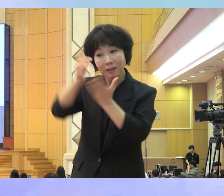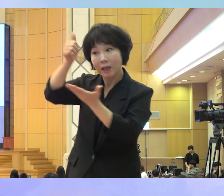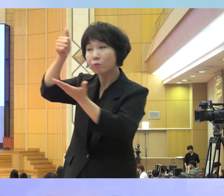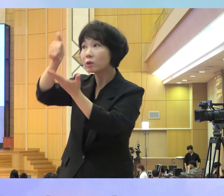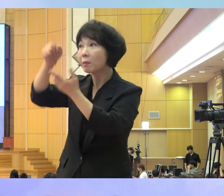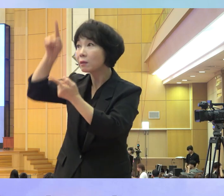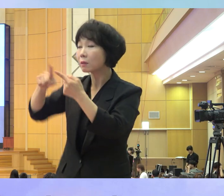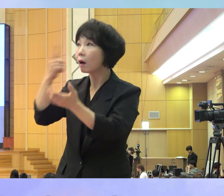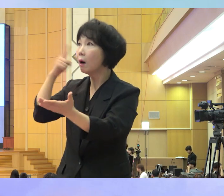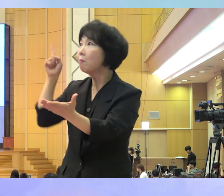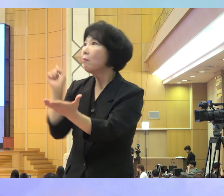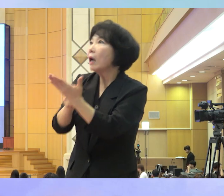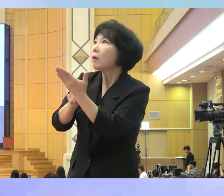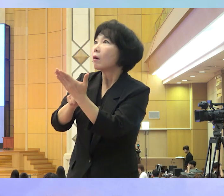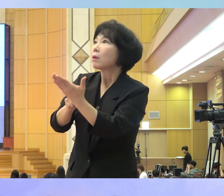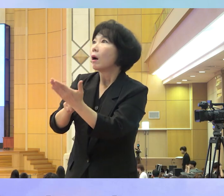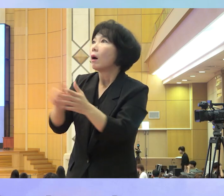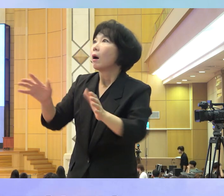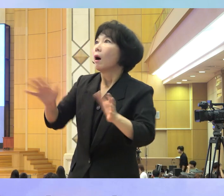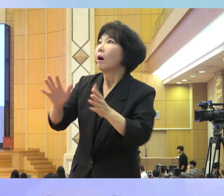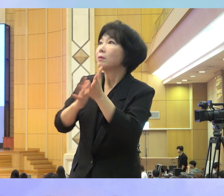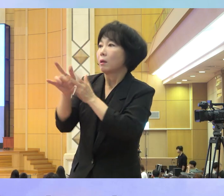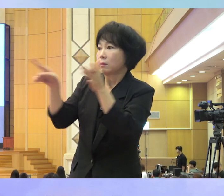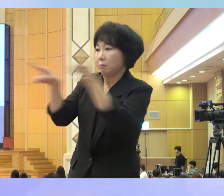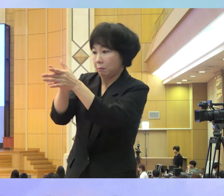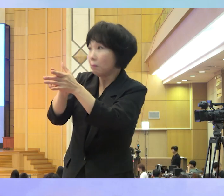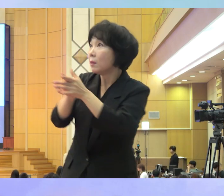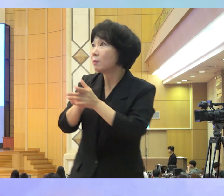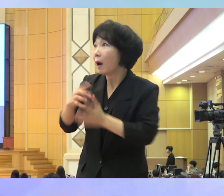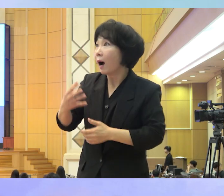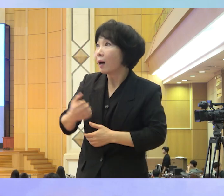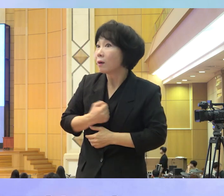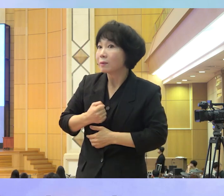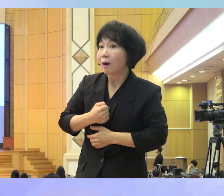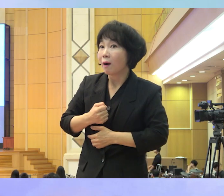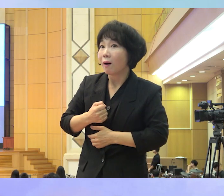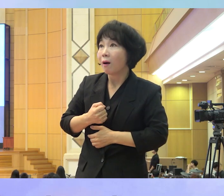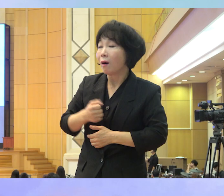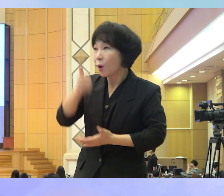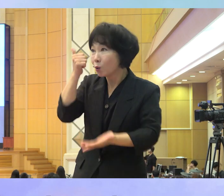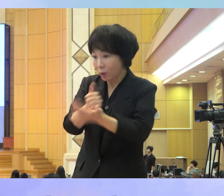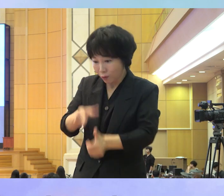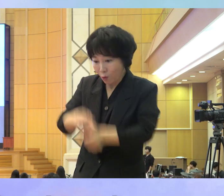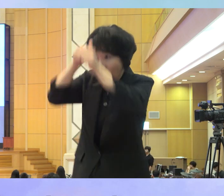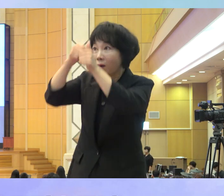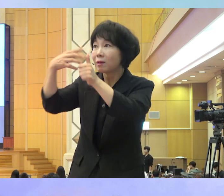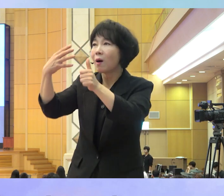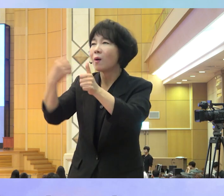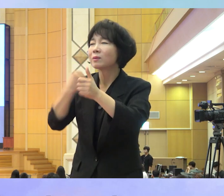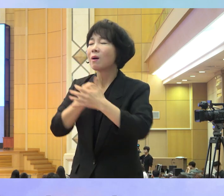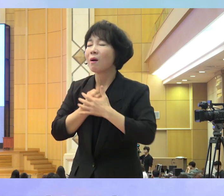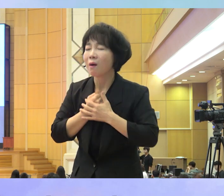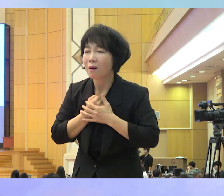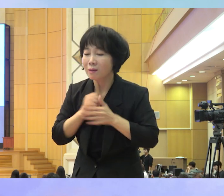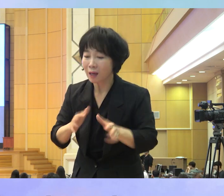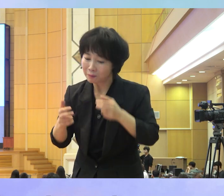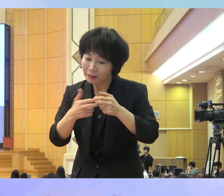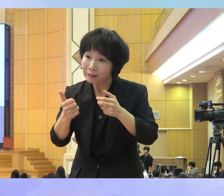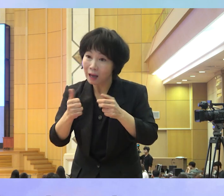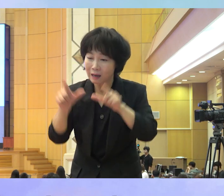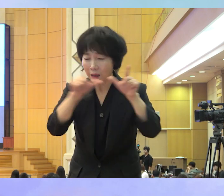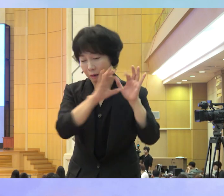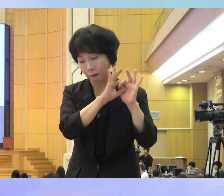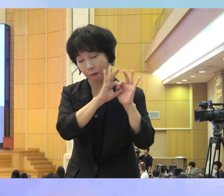예수님을 발견해서 예수 믿어서 영원히 죽을 자가 살게 되었고 내가